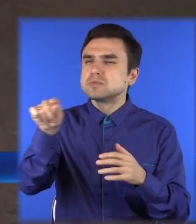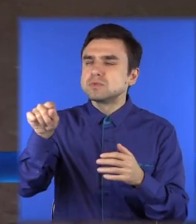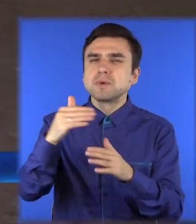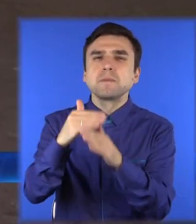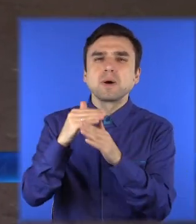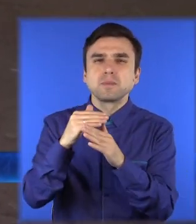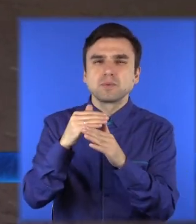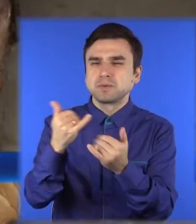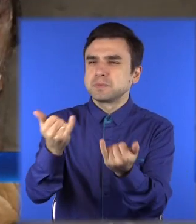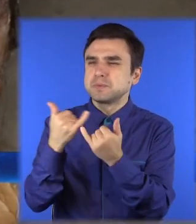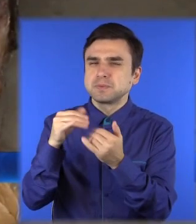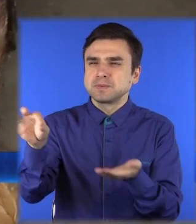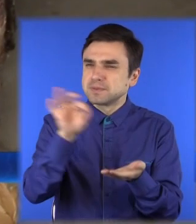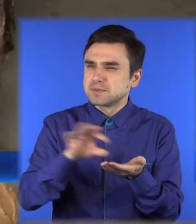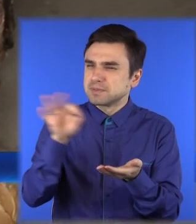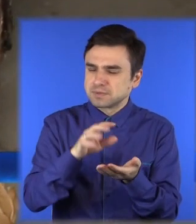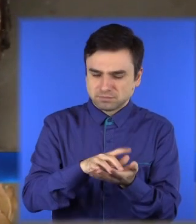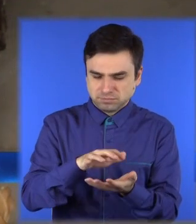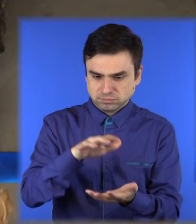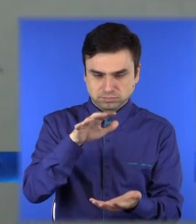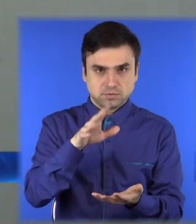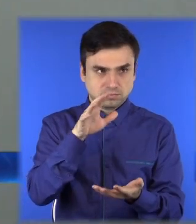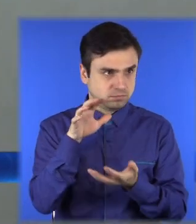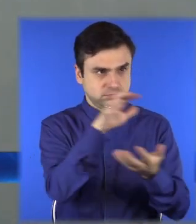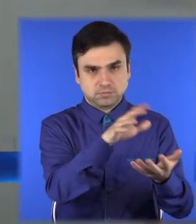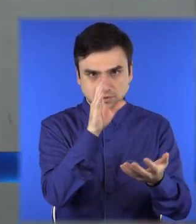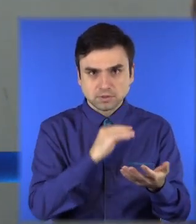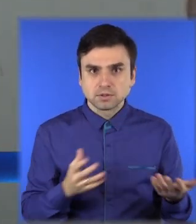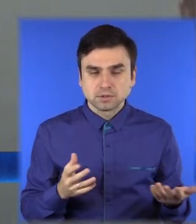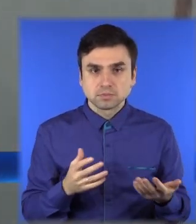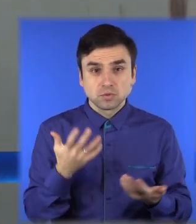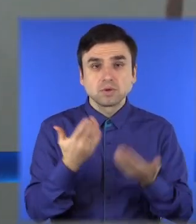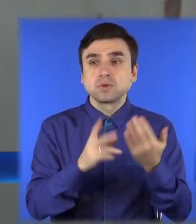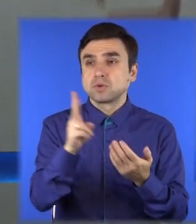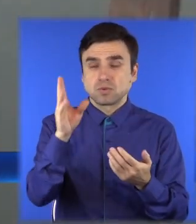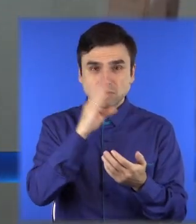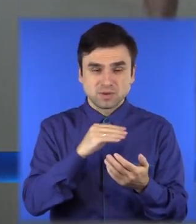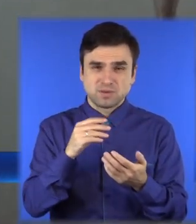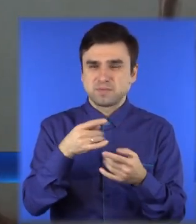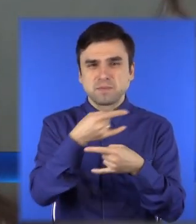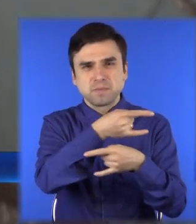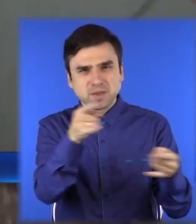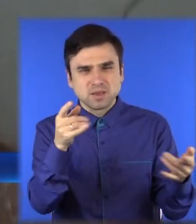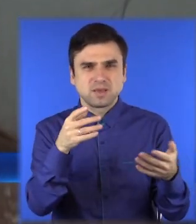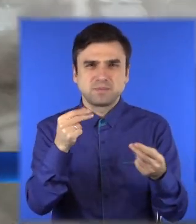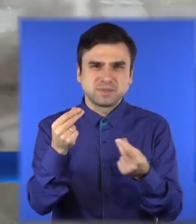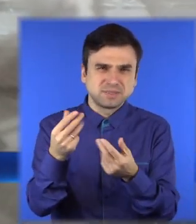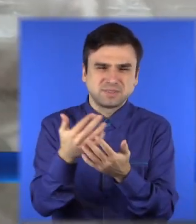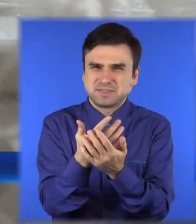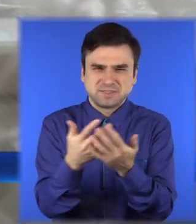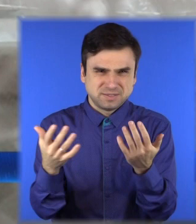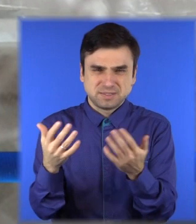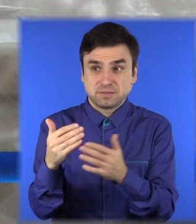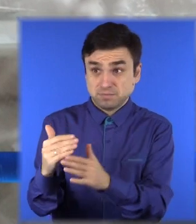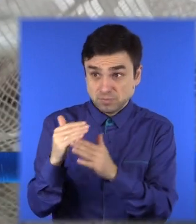навіть якісь старі меблі або непотрібні будівельні матеріали реально допоможуть створити прихисток для тих, хто цього потребує.